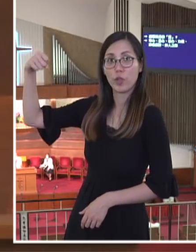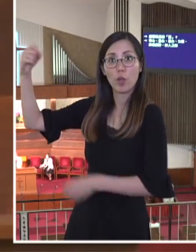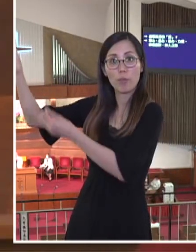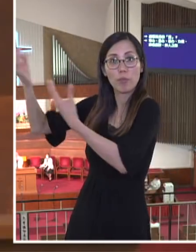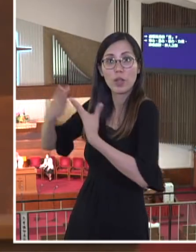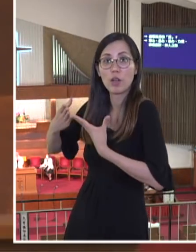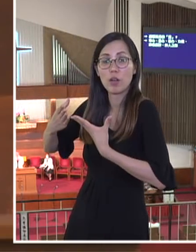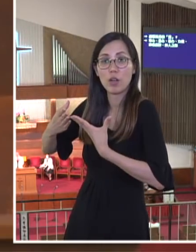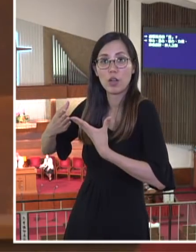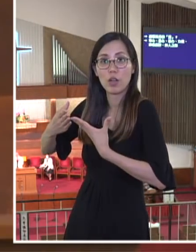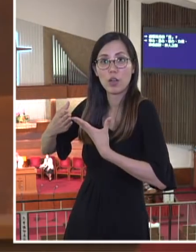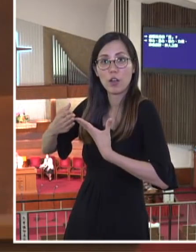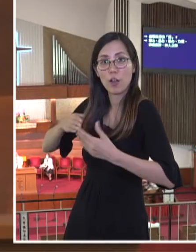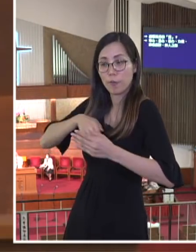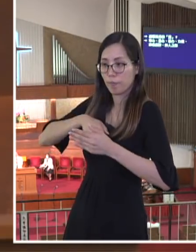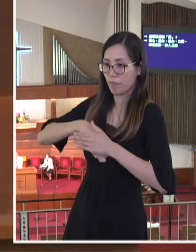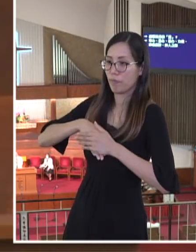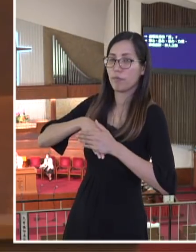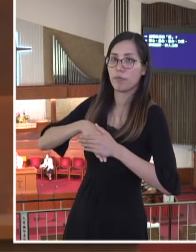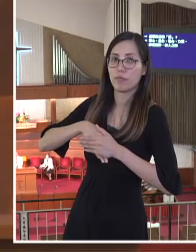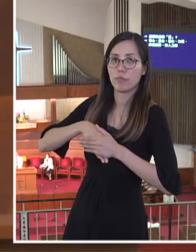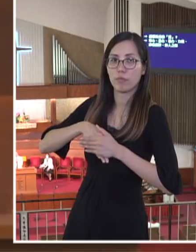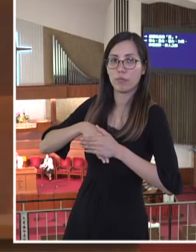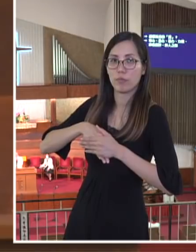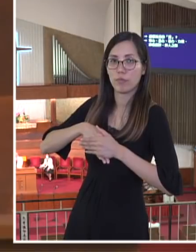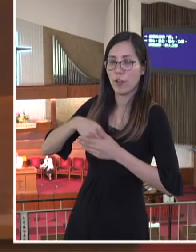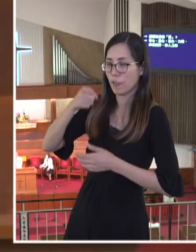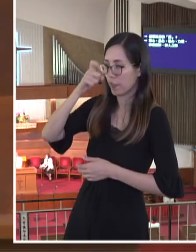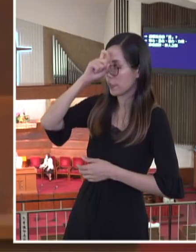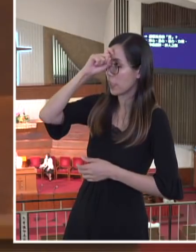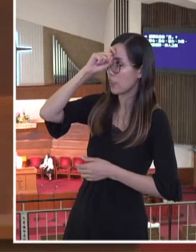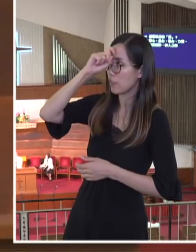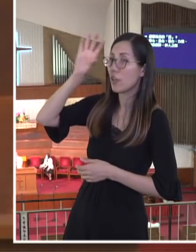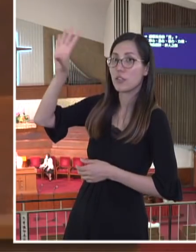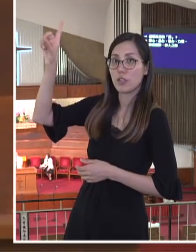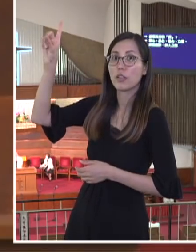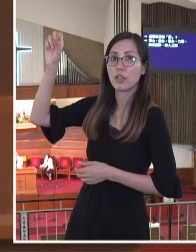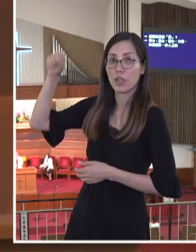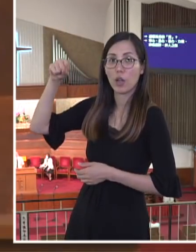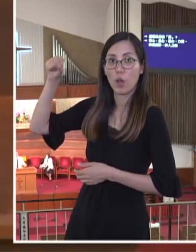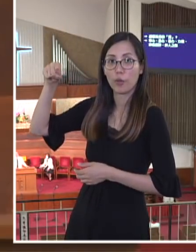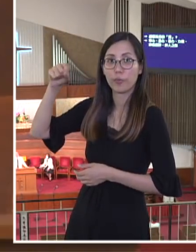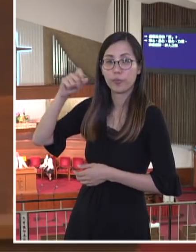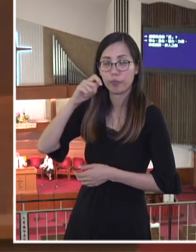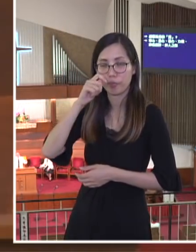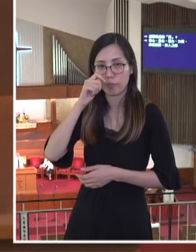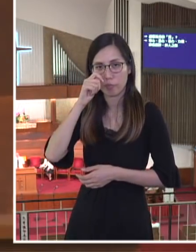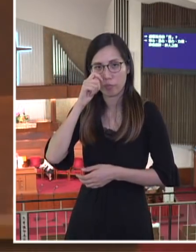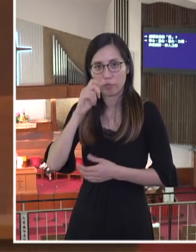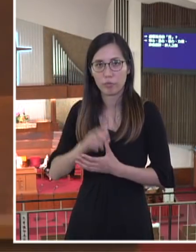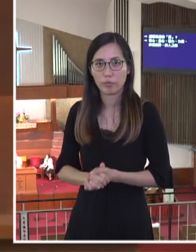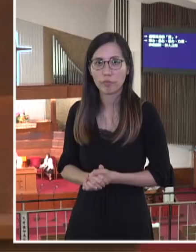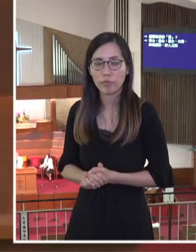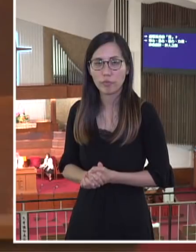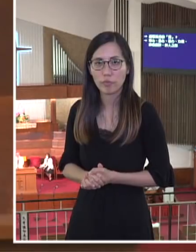他自己的满的里面，是神的应许。更加重要，我相信这个是神和人